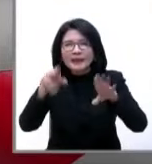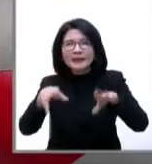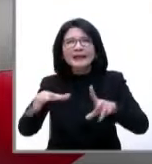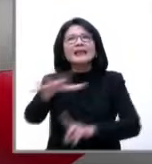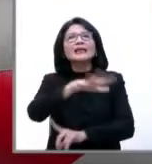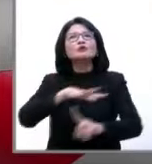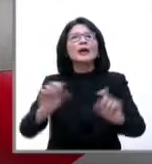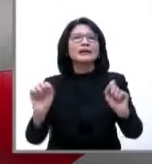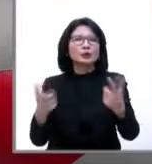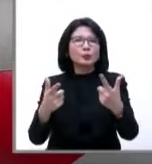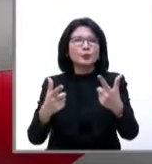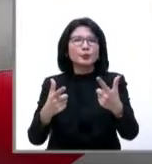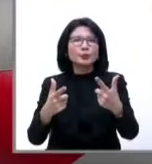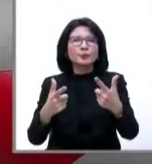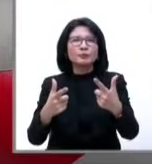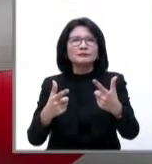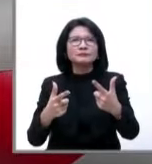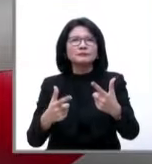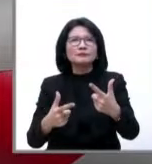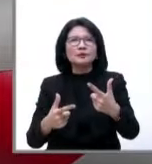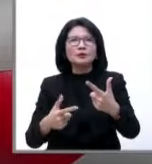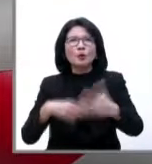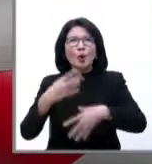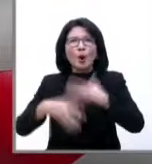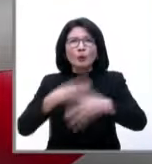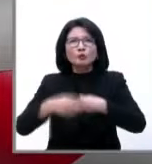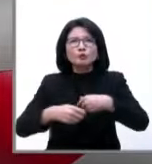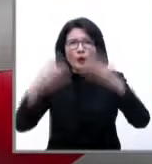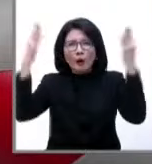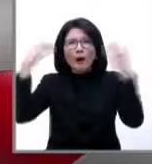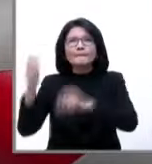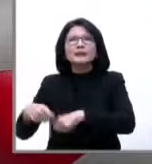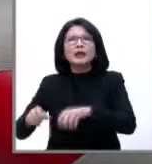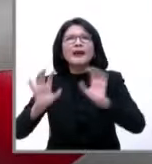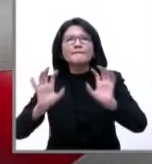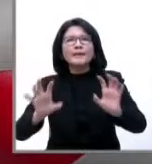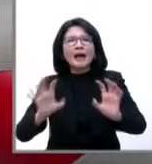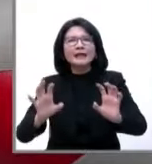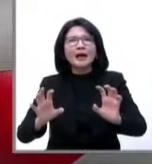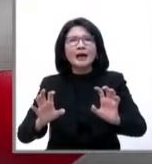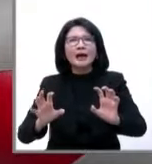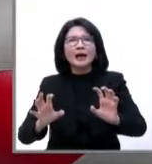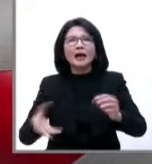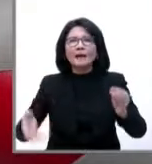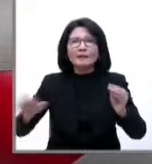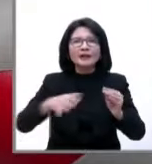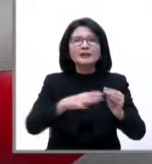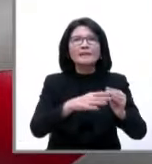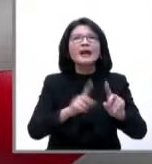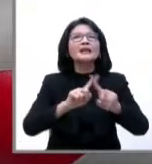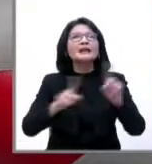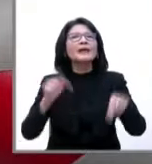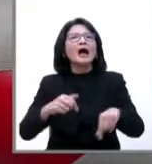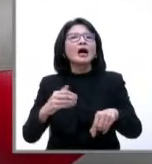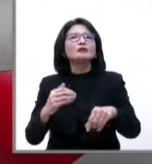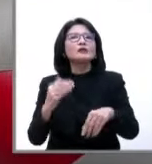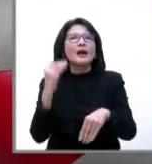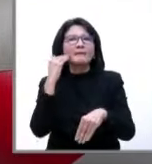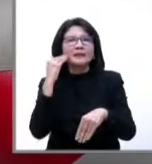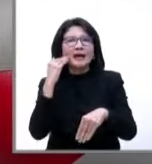hidup menggenjot produktivitas para petani sektor maritim tapi juga harus menjaga